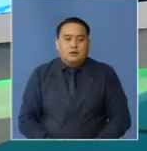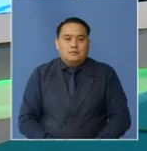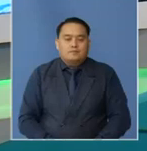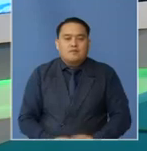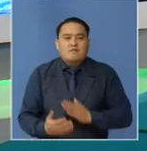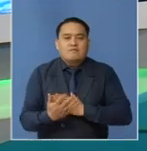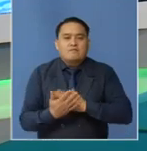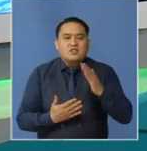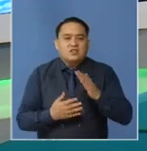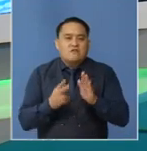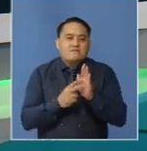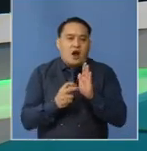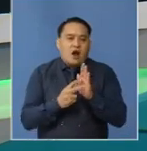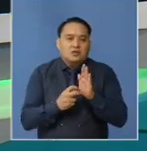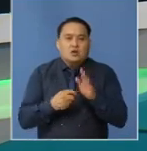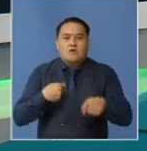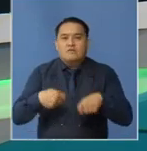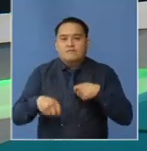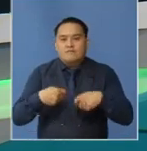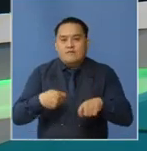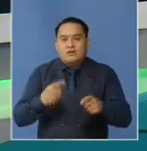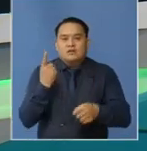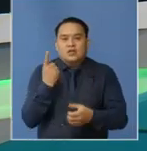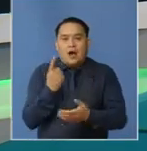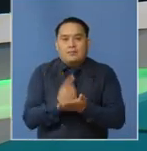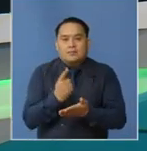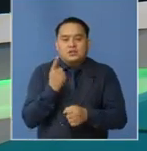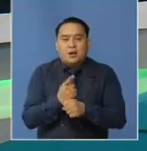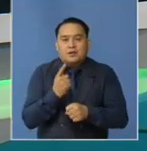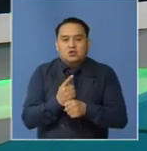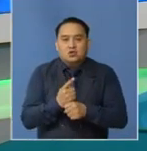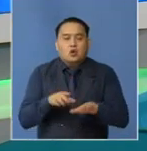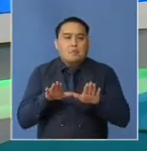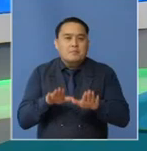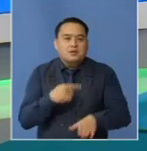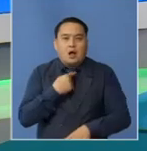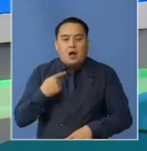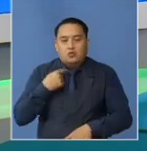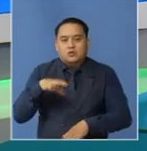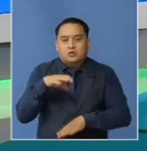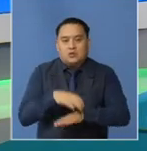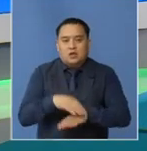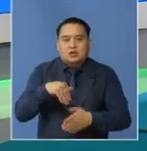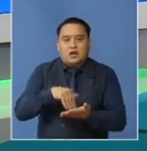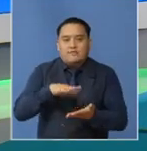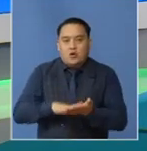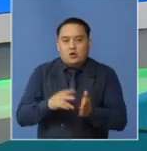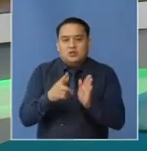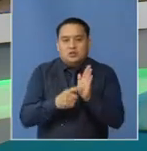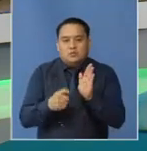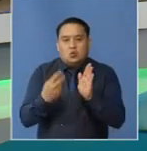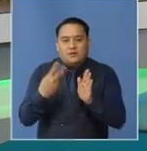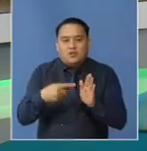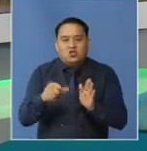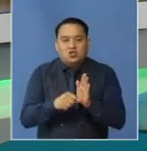Свыше 800 фактов торговли в неустановленных местах зарегистрировано в областном центре с начала текущего года.